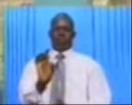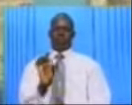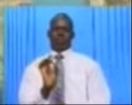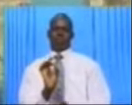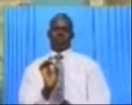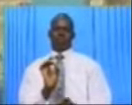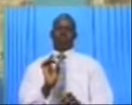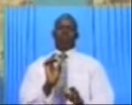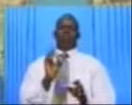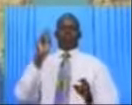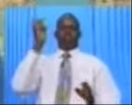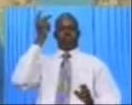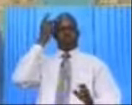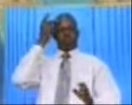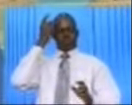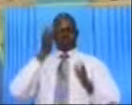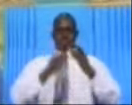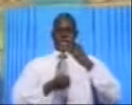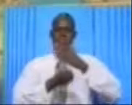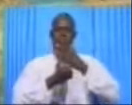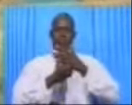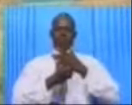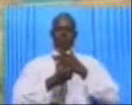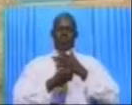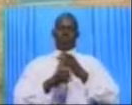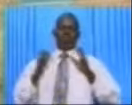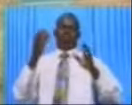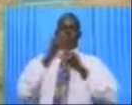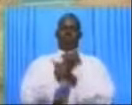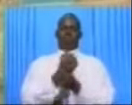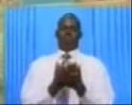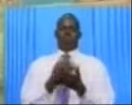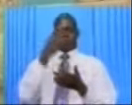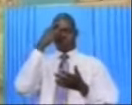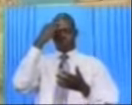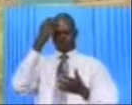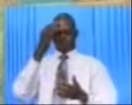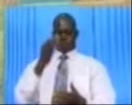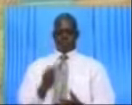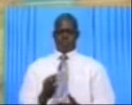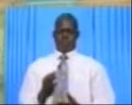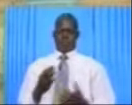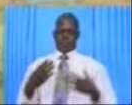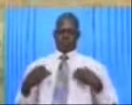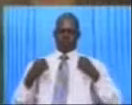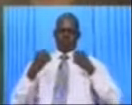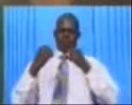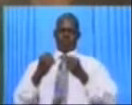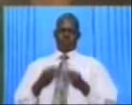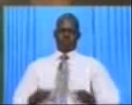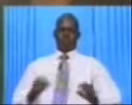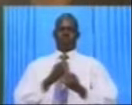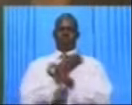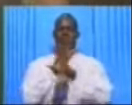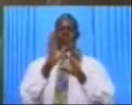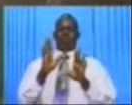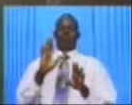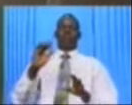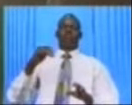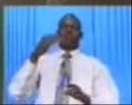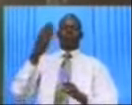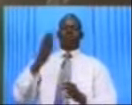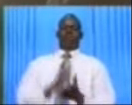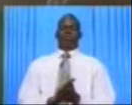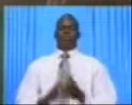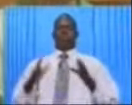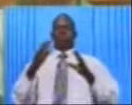politique économique, voilà, et prendre de bonnes décisions, des décisions efficaces et efficientes. Désormais titulaires de